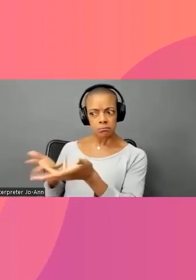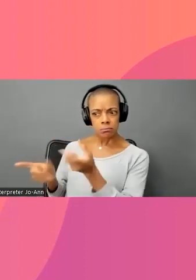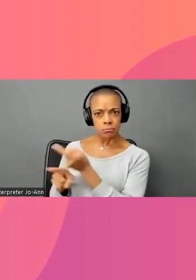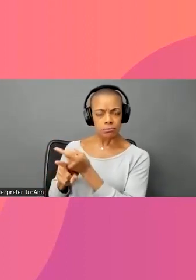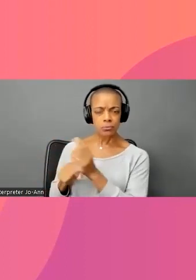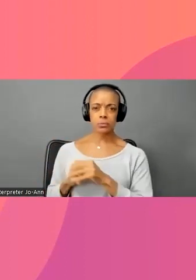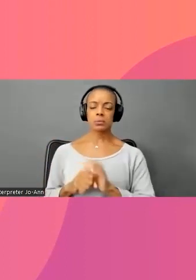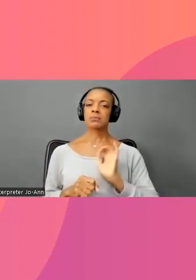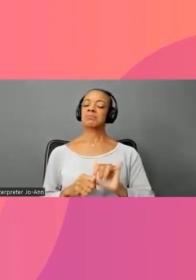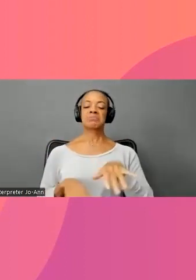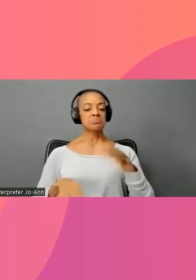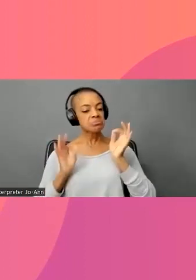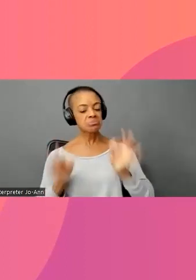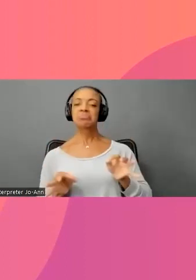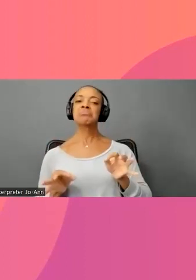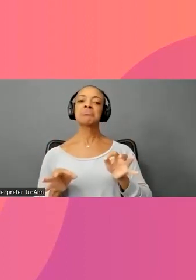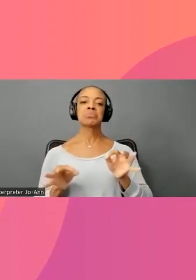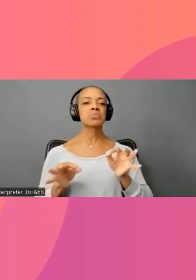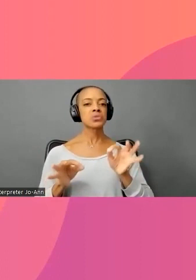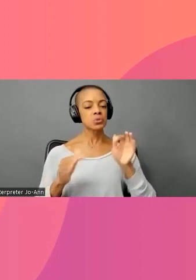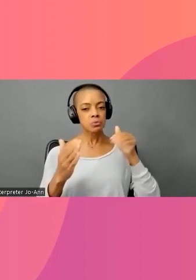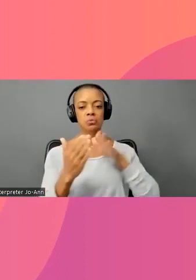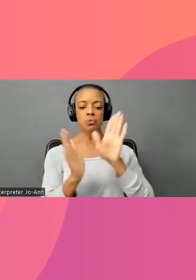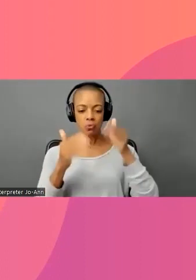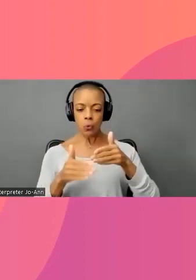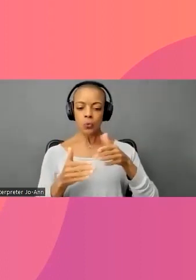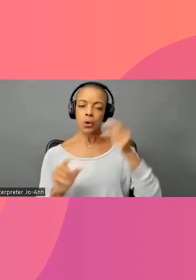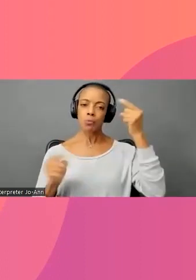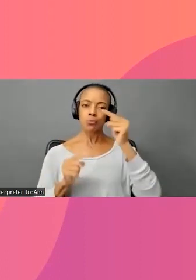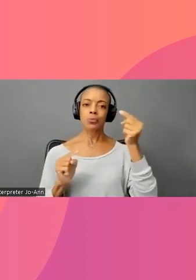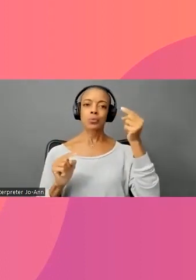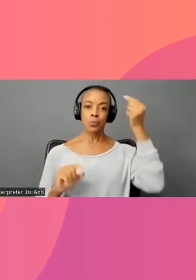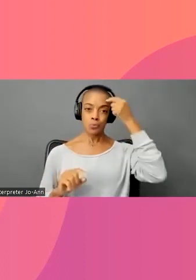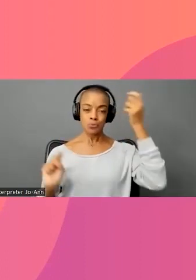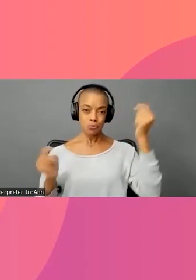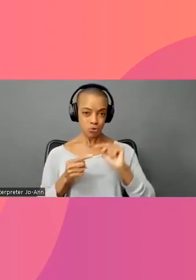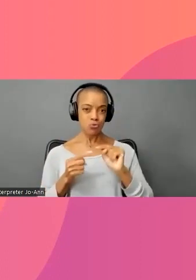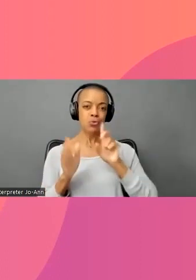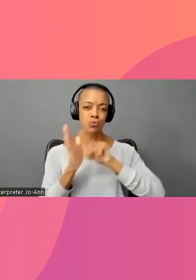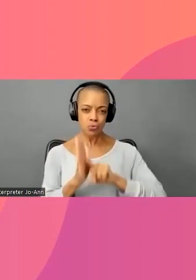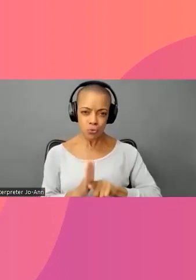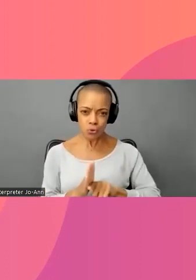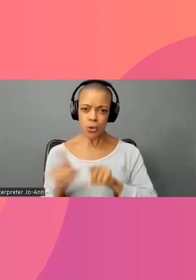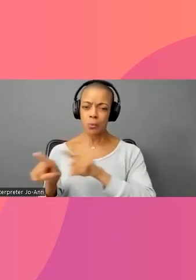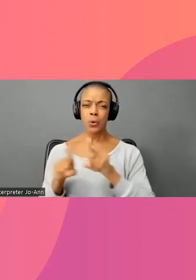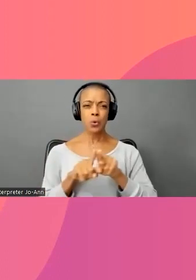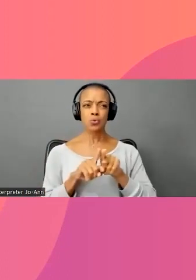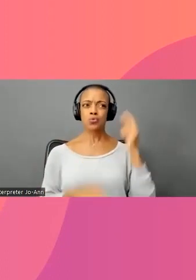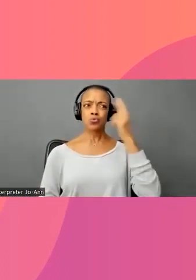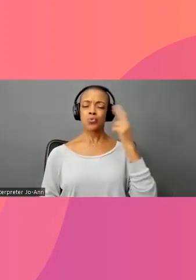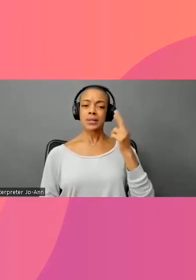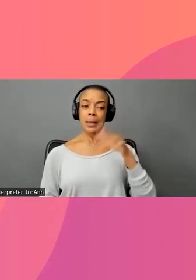Les prestataires de soins de santé doivent comprendre que tous les patients ont besoin d'avoir accès à des soins.